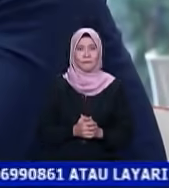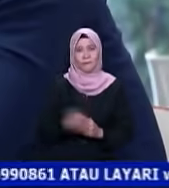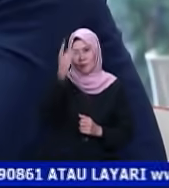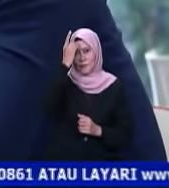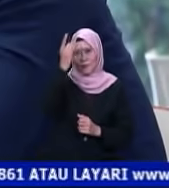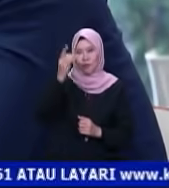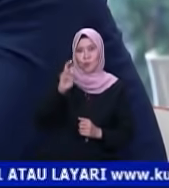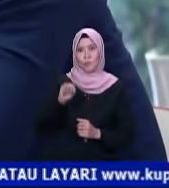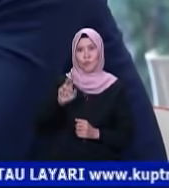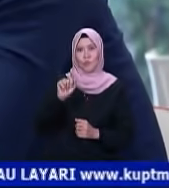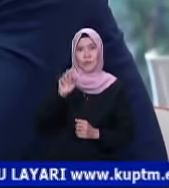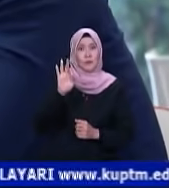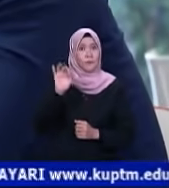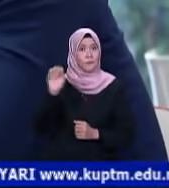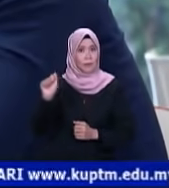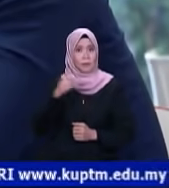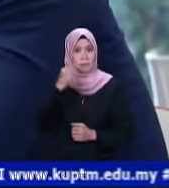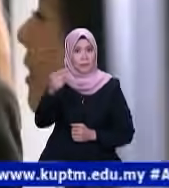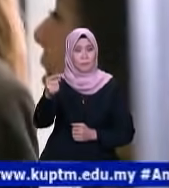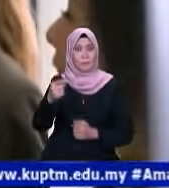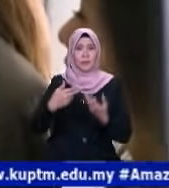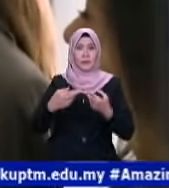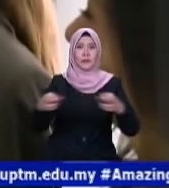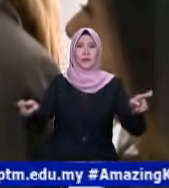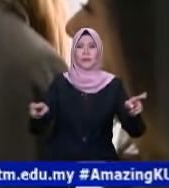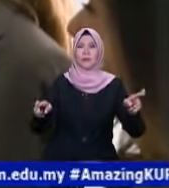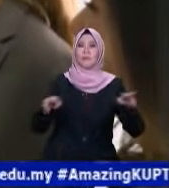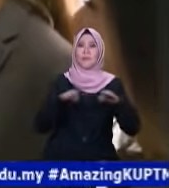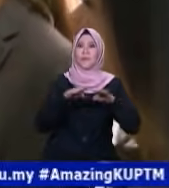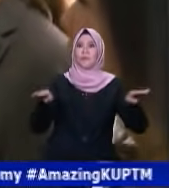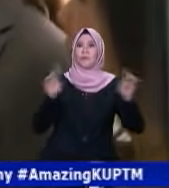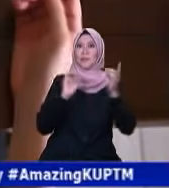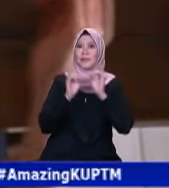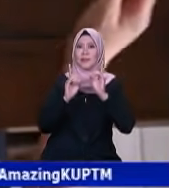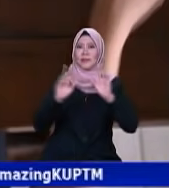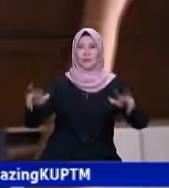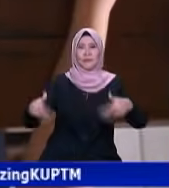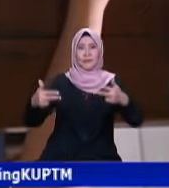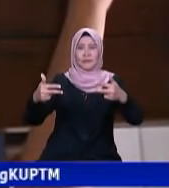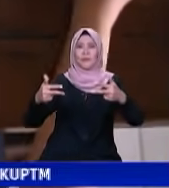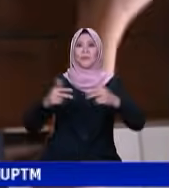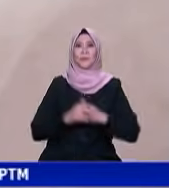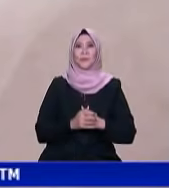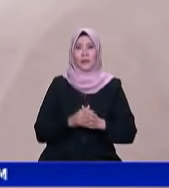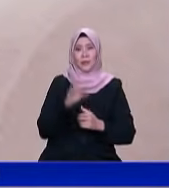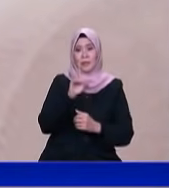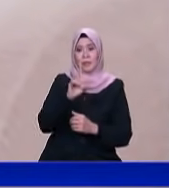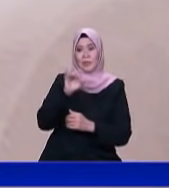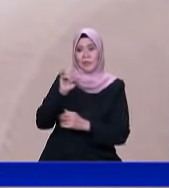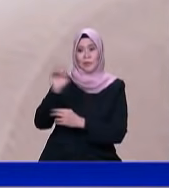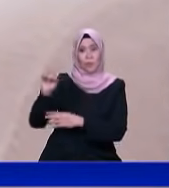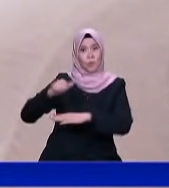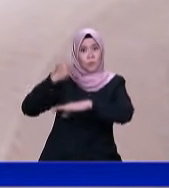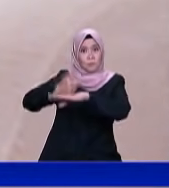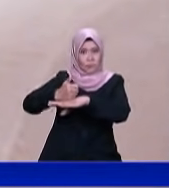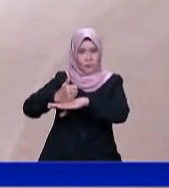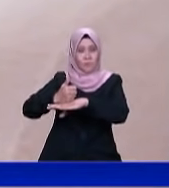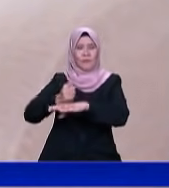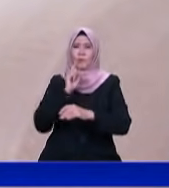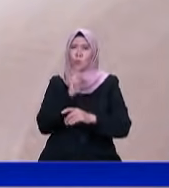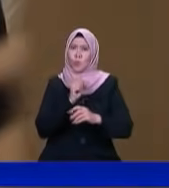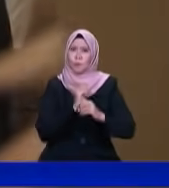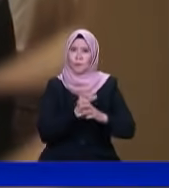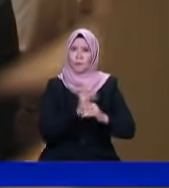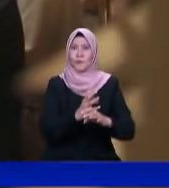Datuk Seri Mustafa menyatakannya ketika melancarkan platform berkenaan secara maya. Penubuhan DIO merupakan sebahagian daripada